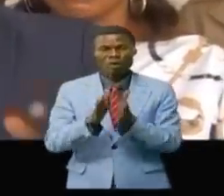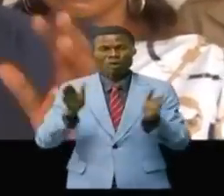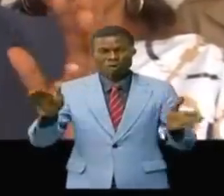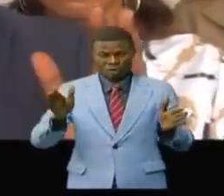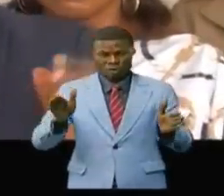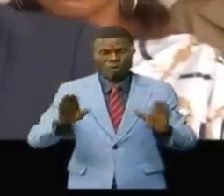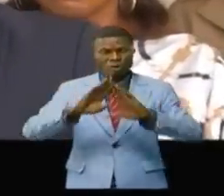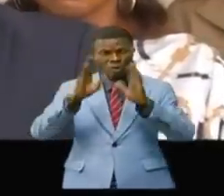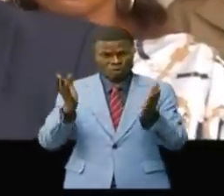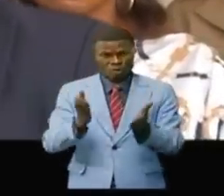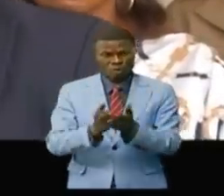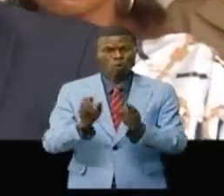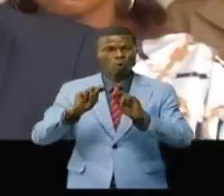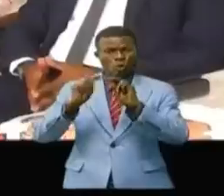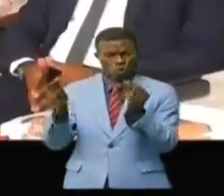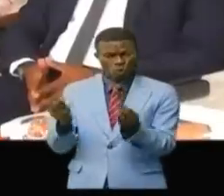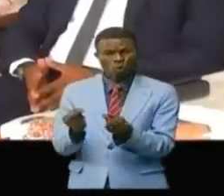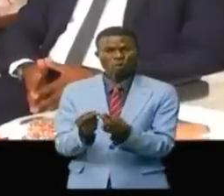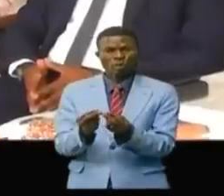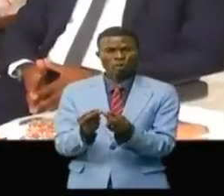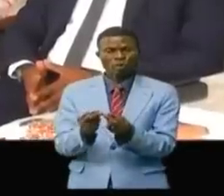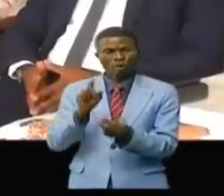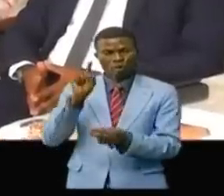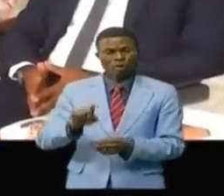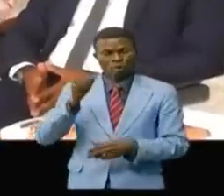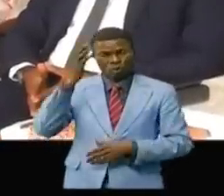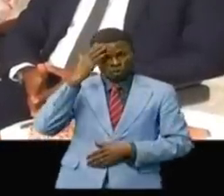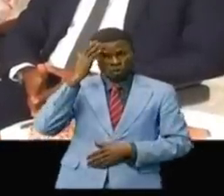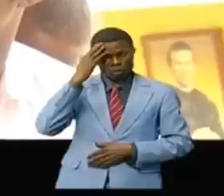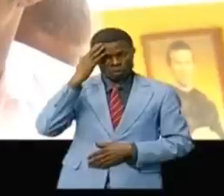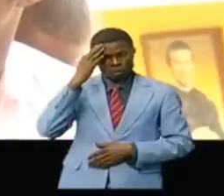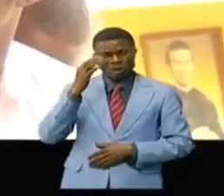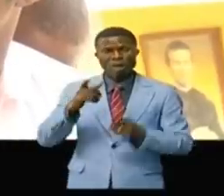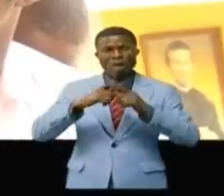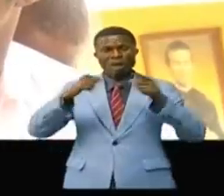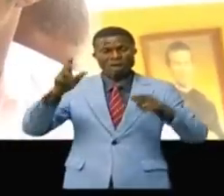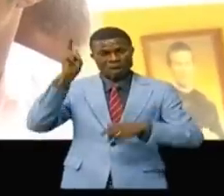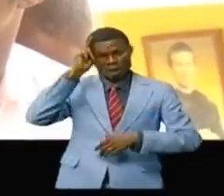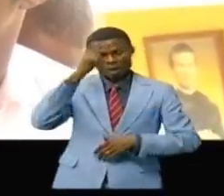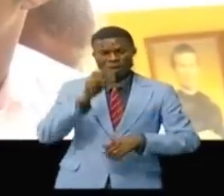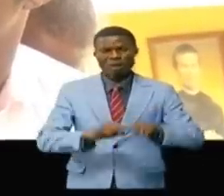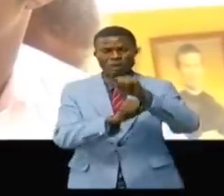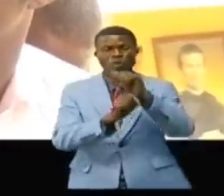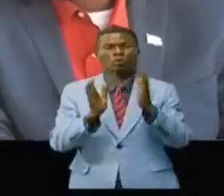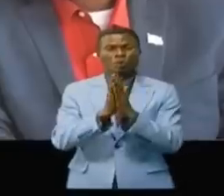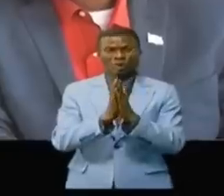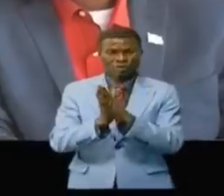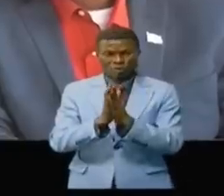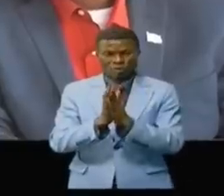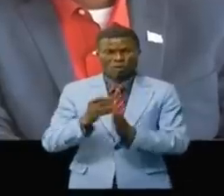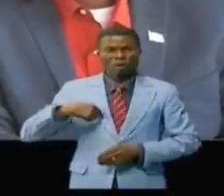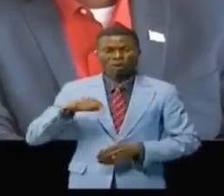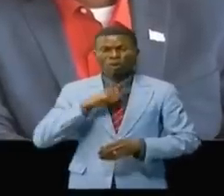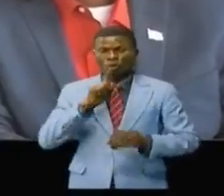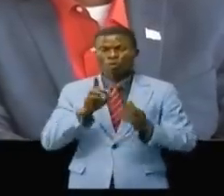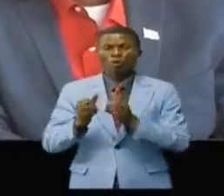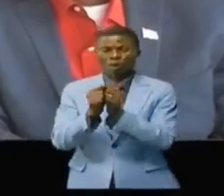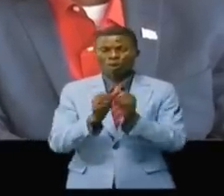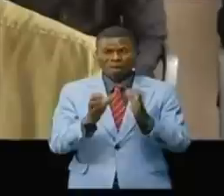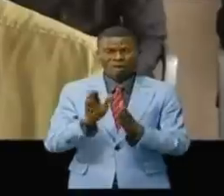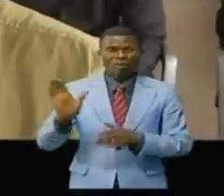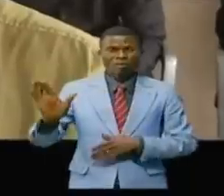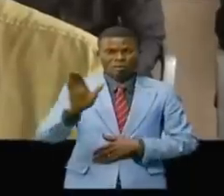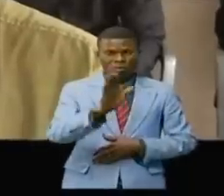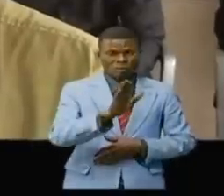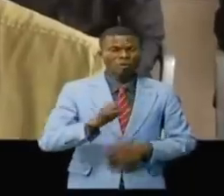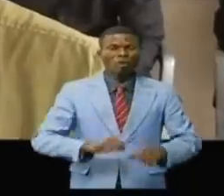général et toute la délégation doivent savoir que les grands Katanga est derrière eux. Nous sommes ensemble avec eux, nous